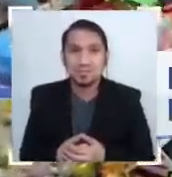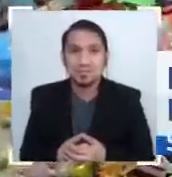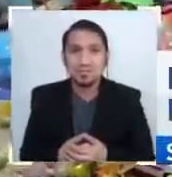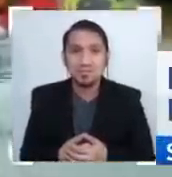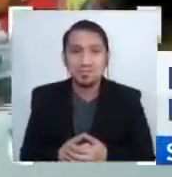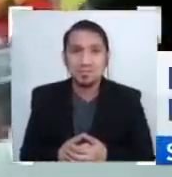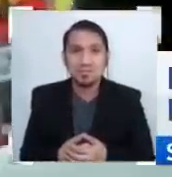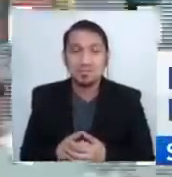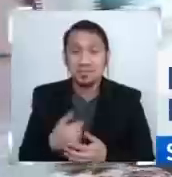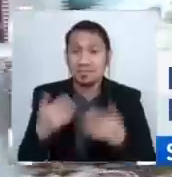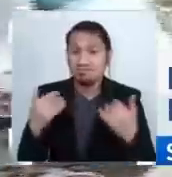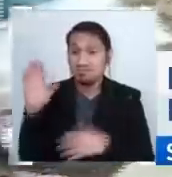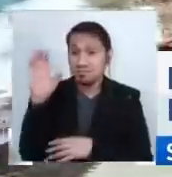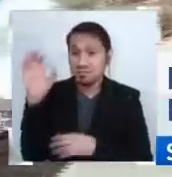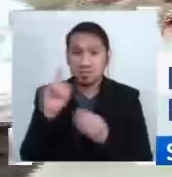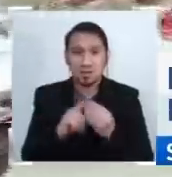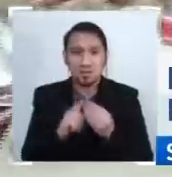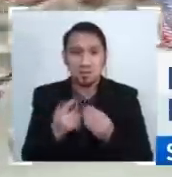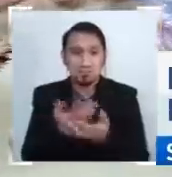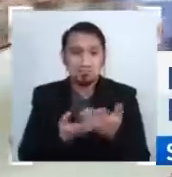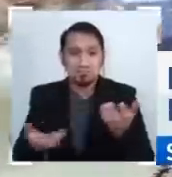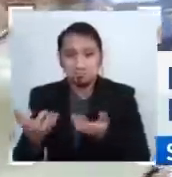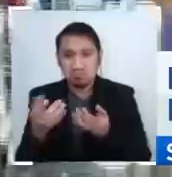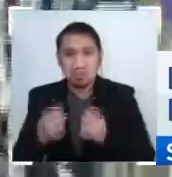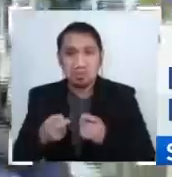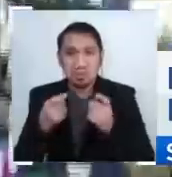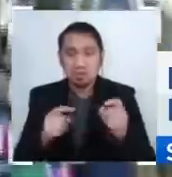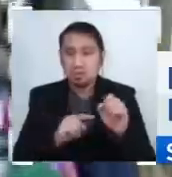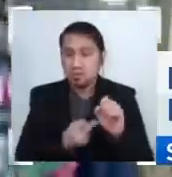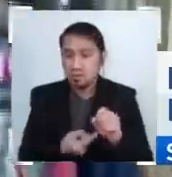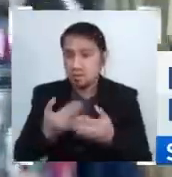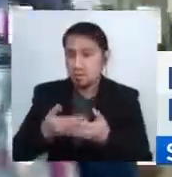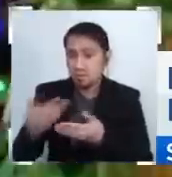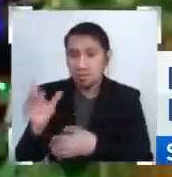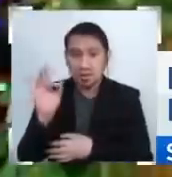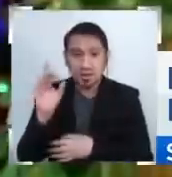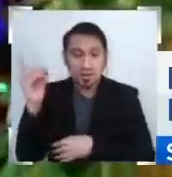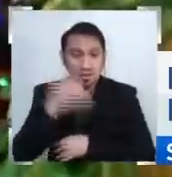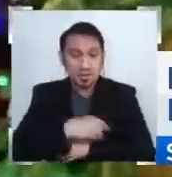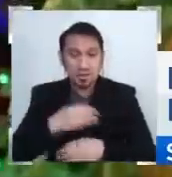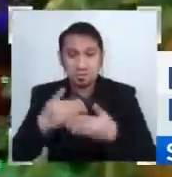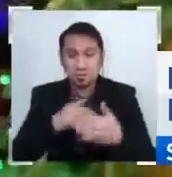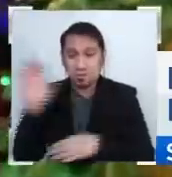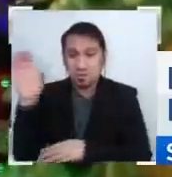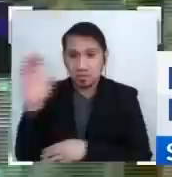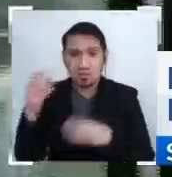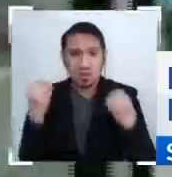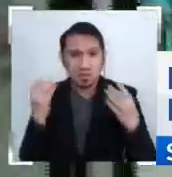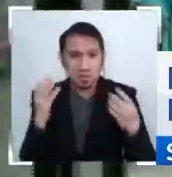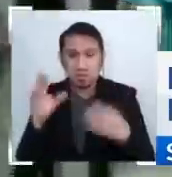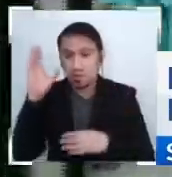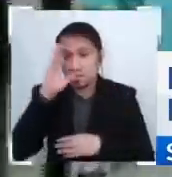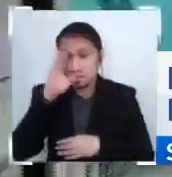Dahil Christmas is about giving, simula na rin ang pag-shopping. 18 days before Christmas, marami na ang naghahanap ng panregalo sa mga